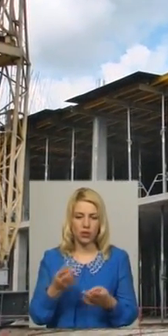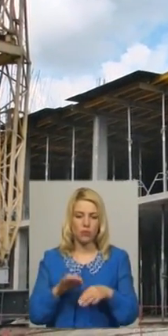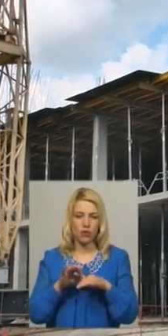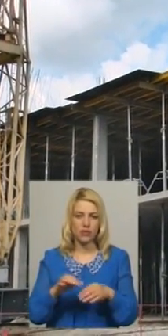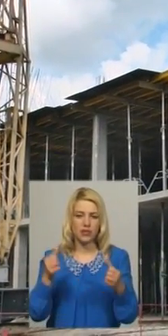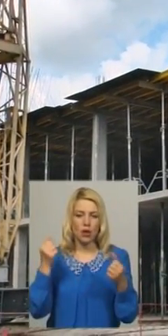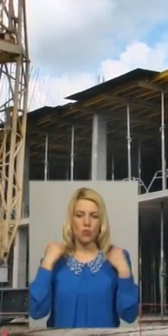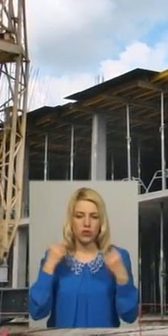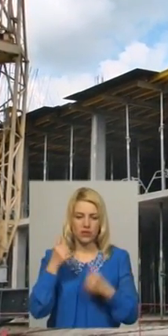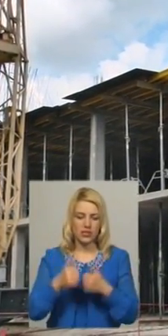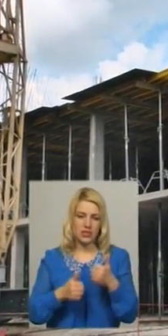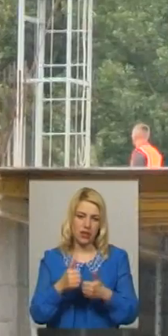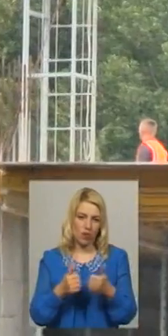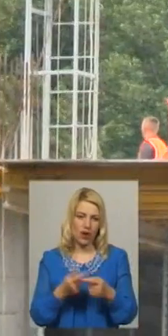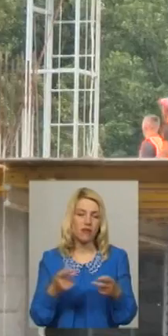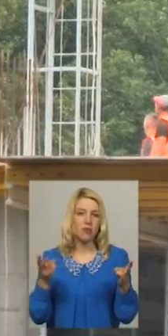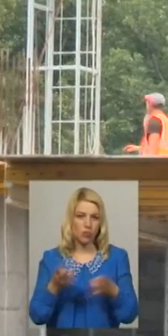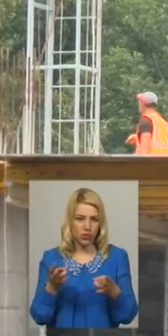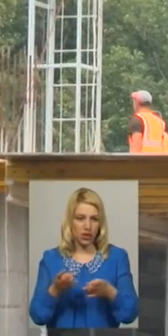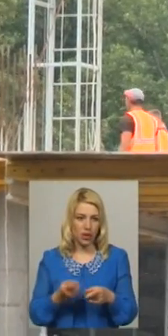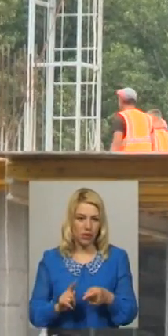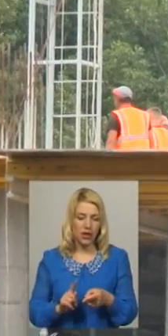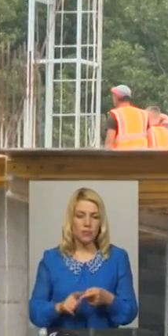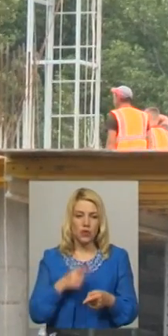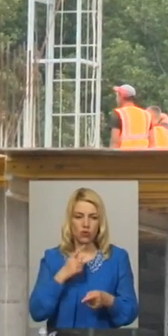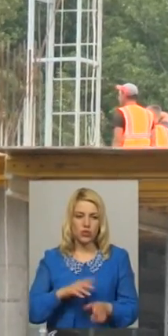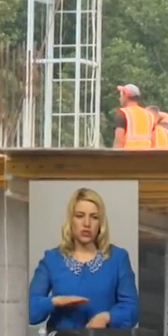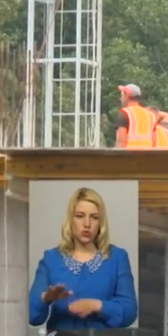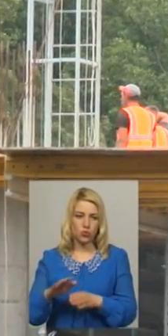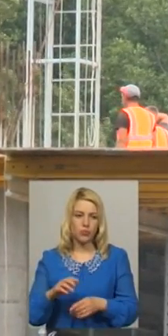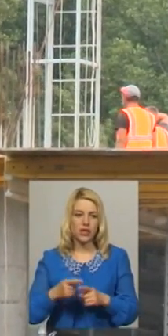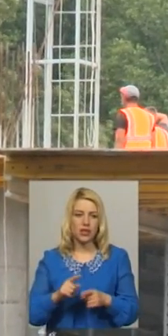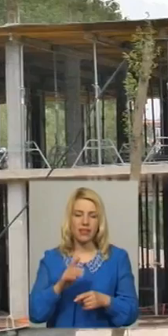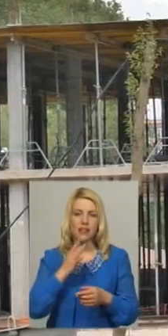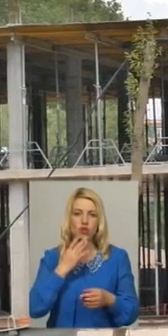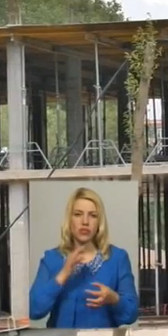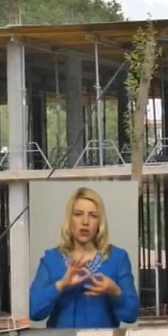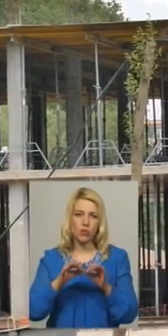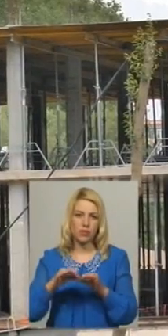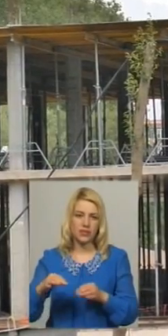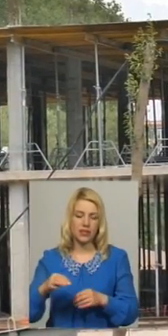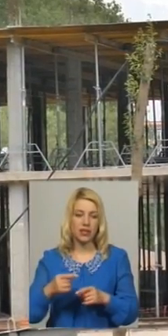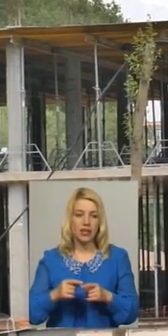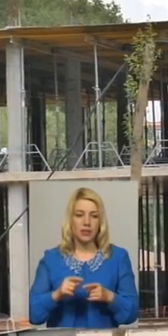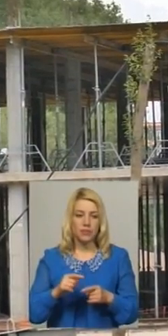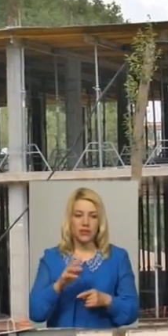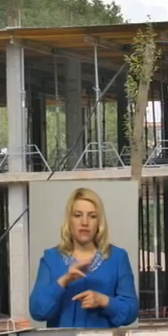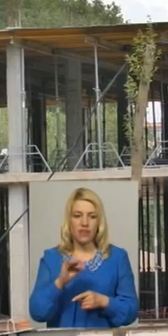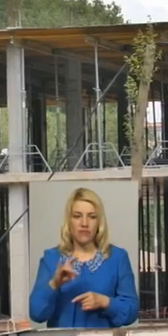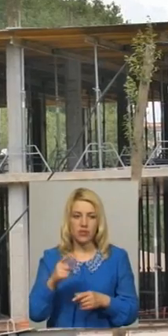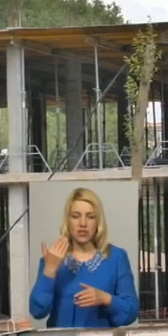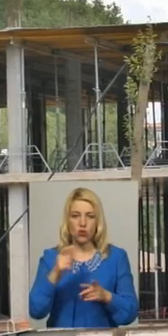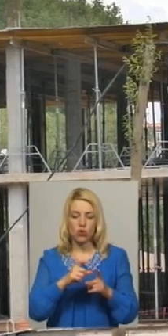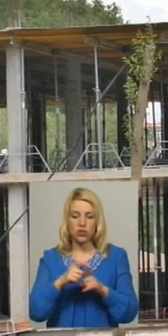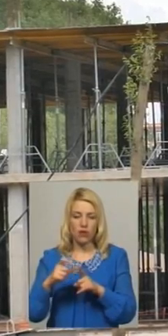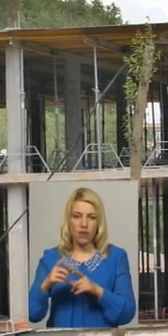змагань завжди була. Про це каже перший заступник голови відділення Національного олімпійського комітету України в Хмельницькій області Віктор Флентін. За його словами, поява